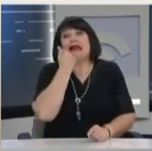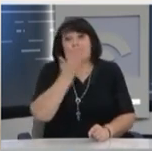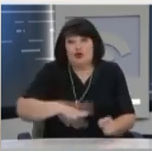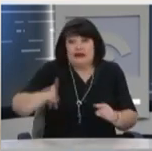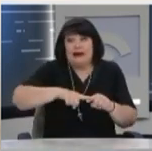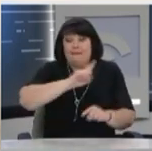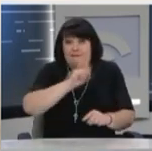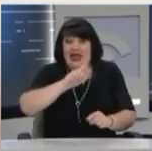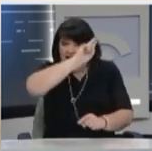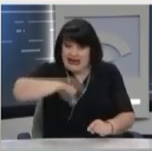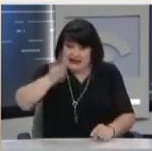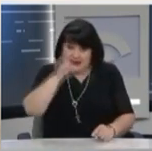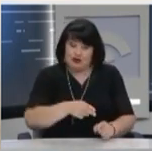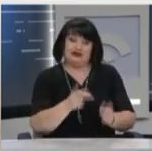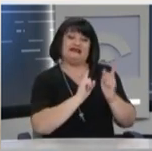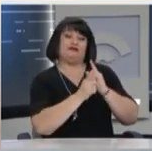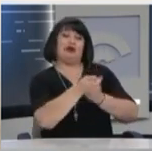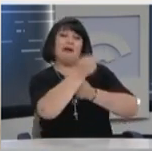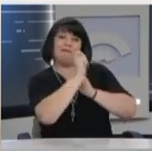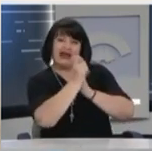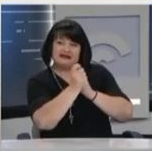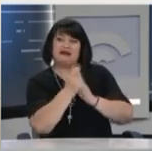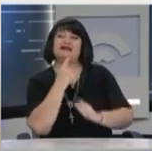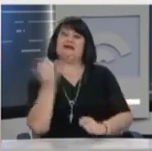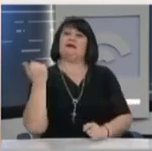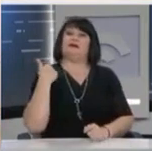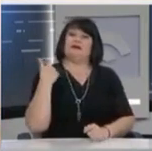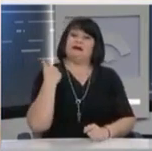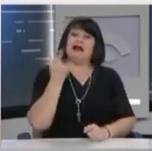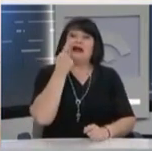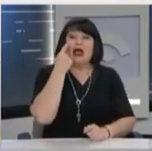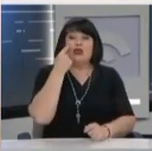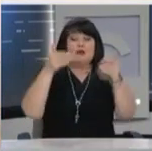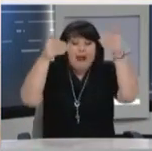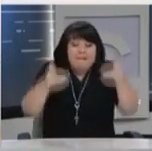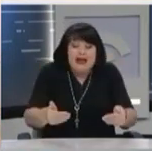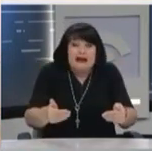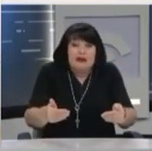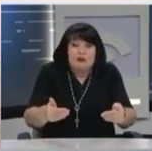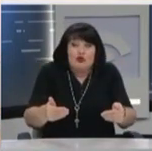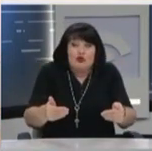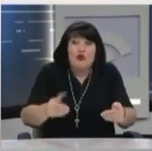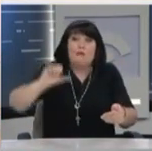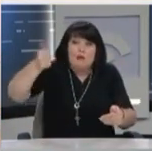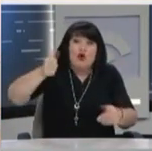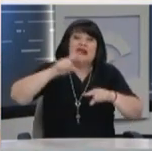όλοι οι Έλληνες, λοιπόν, ακυρώστε τη συμφωνία των Πρεσπών και φωνάξτε μας να δούμε ποιες είναι οι κόκκινες γραμμές. Για όλους μας είναι